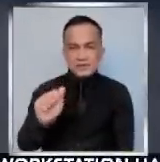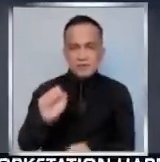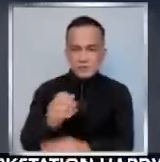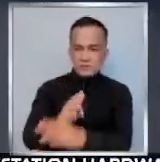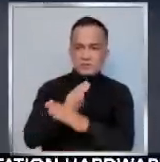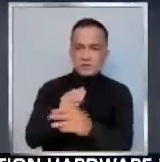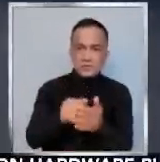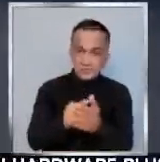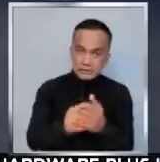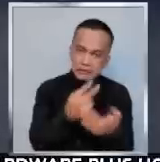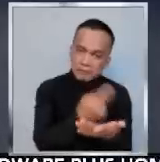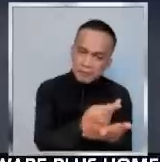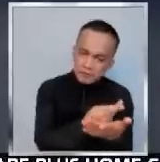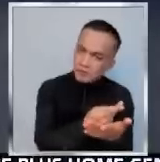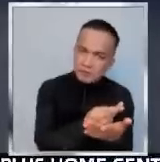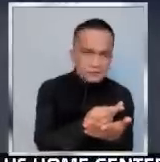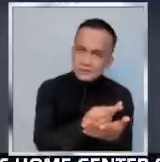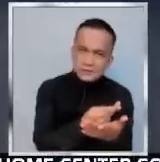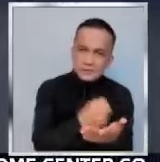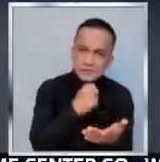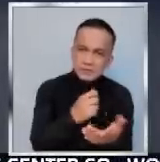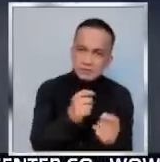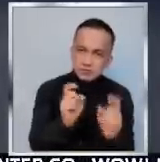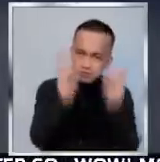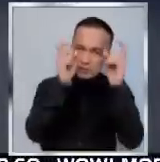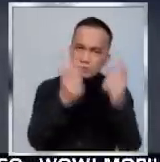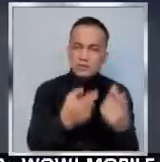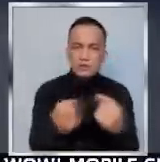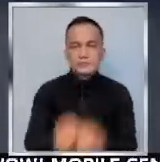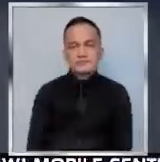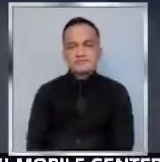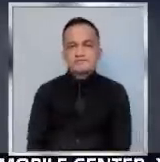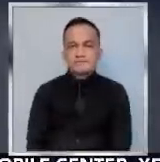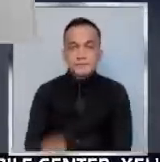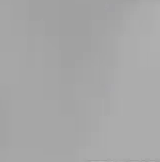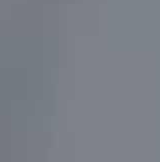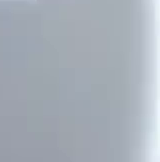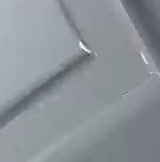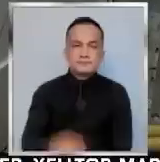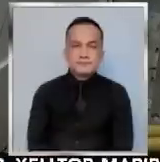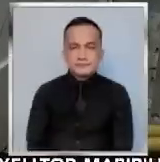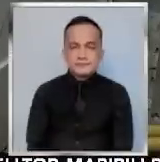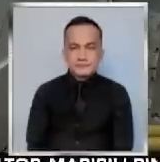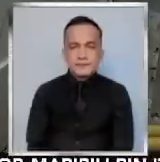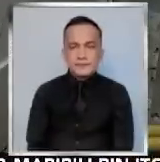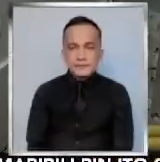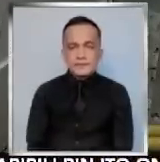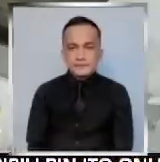pero hindi ito agarang maisasagawa. At yan naman po ang tinutukan ni Sandra Aguinaldo.